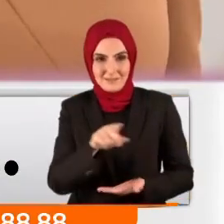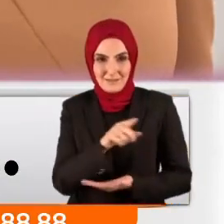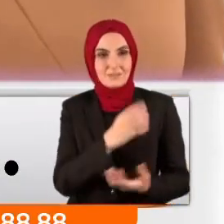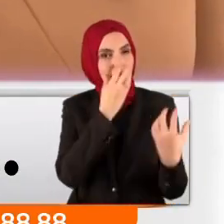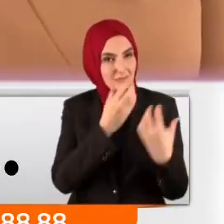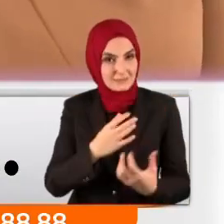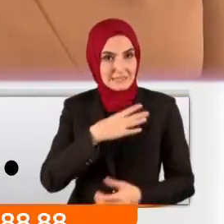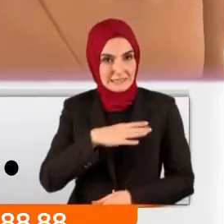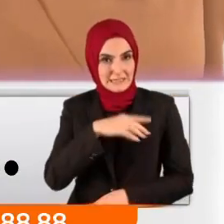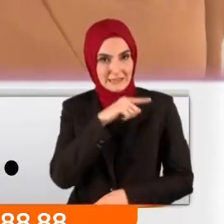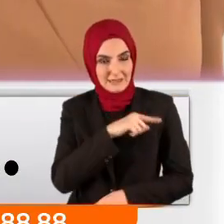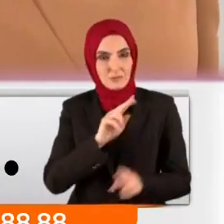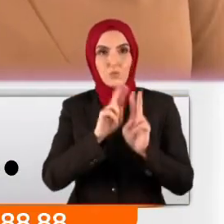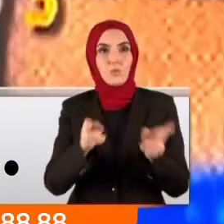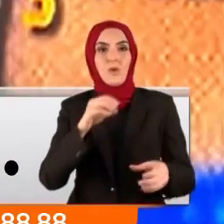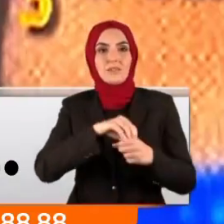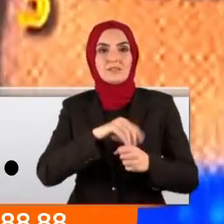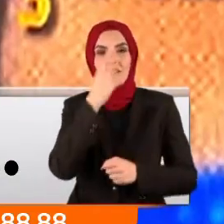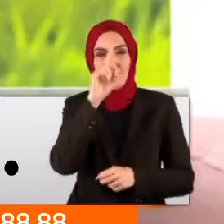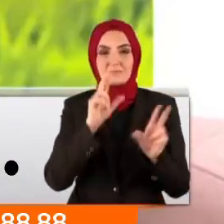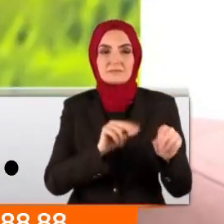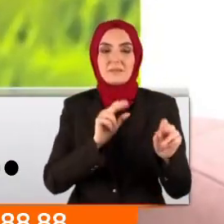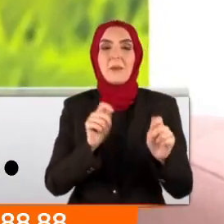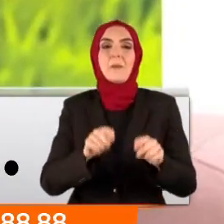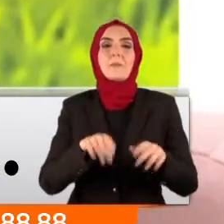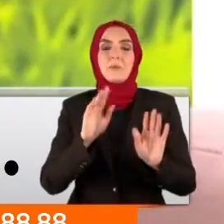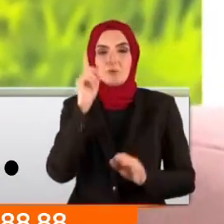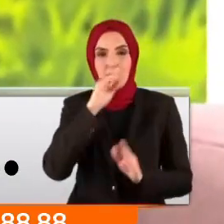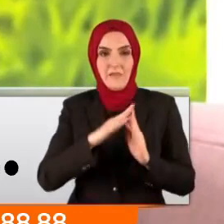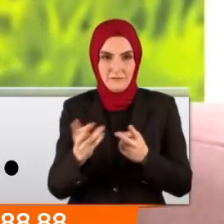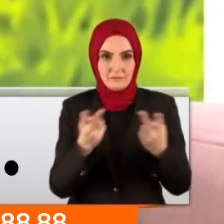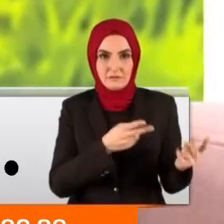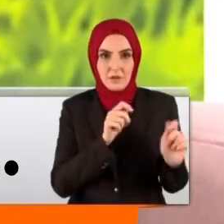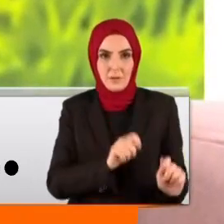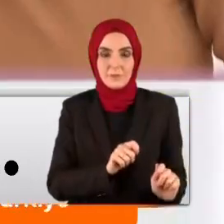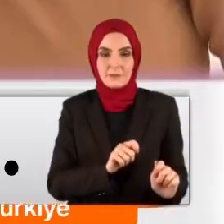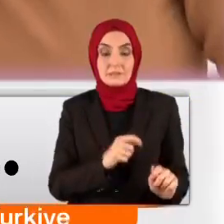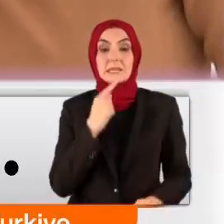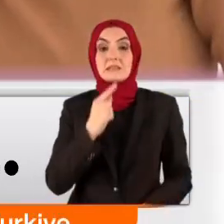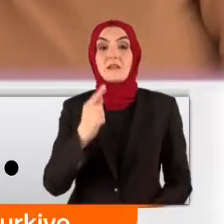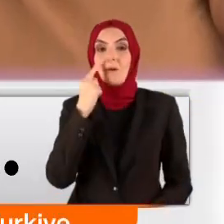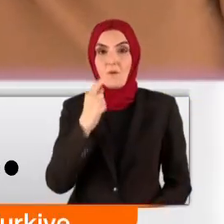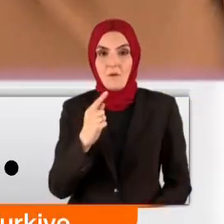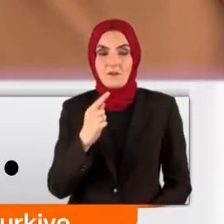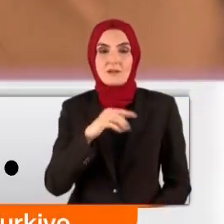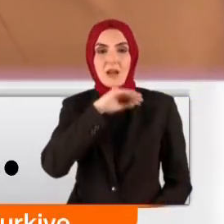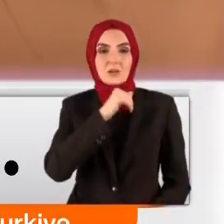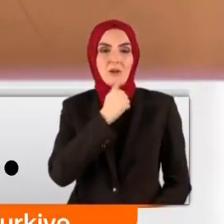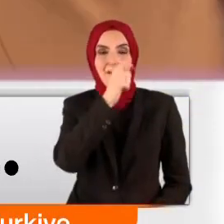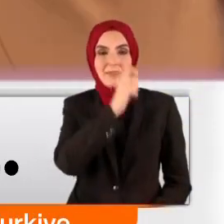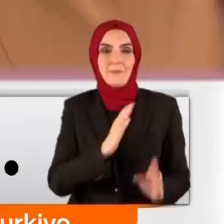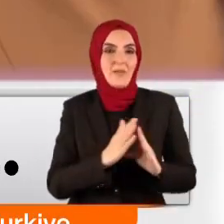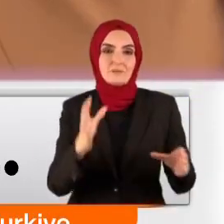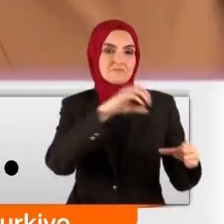Aynen. Dükkanda o yalnız kalmasın diye onu evinde misafir ediyor. Ancak iddiaya göre yaşlı adamın evine yerleşen Emrullah Güvendik, Mehmet